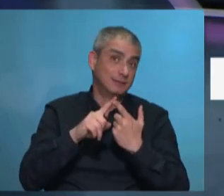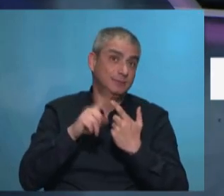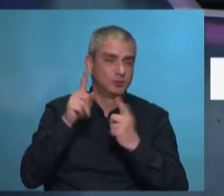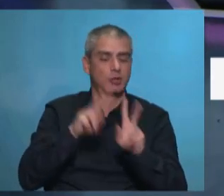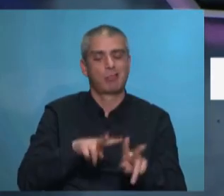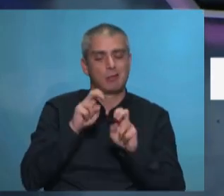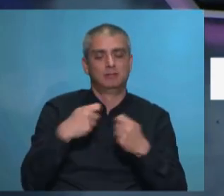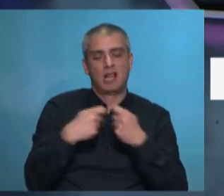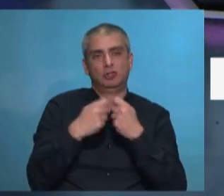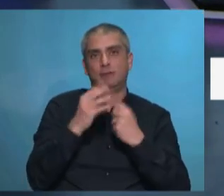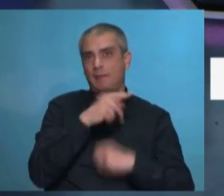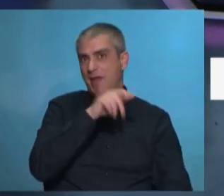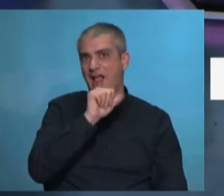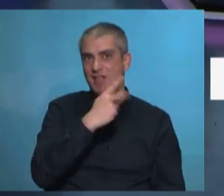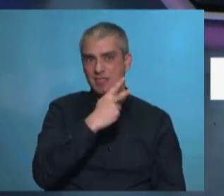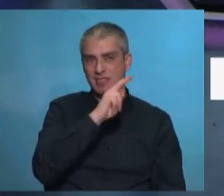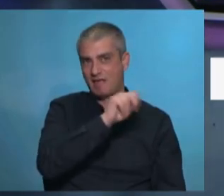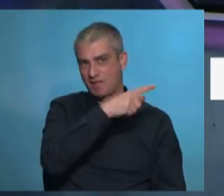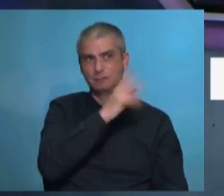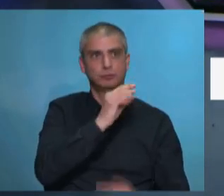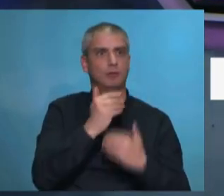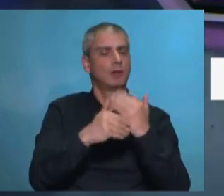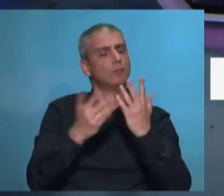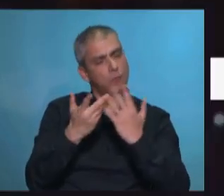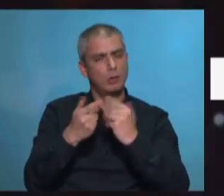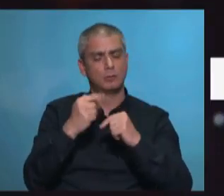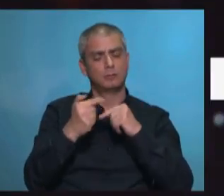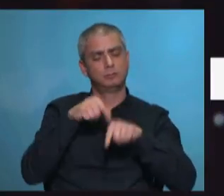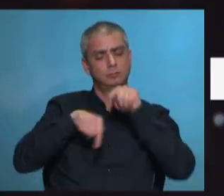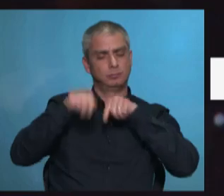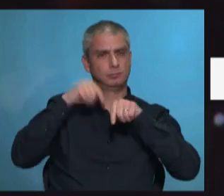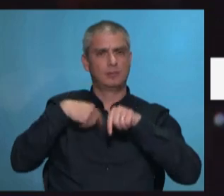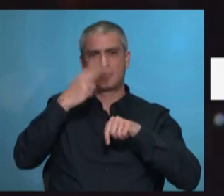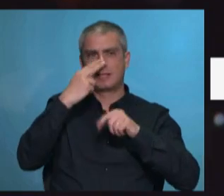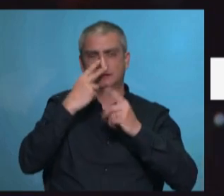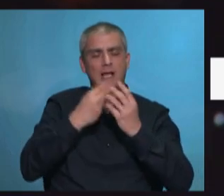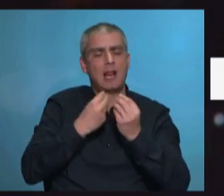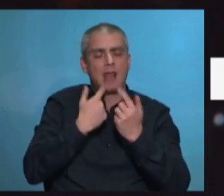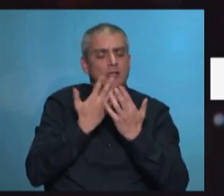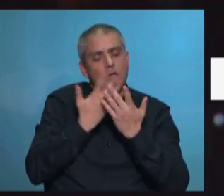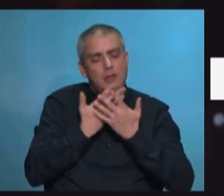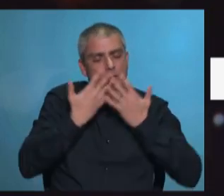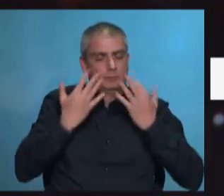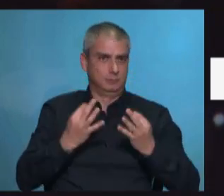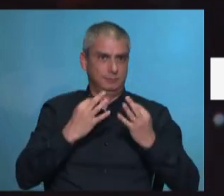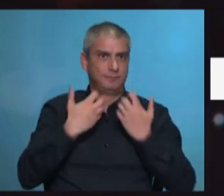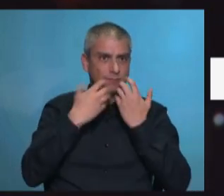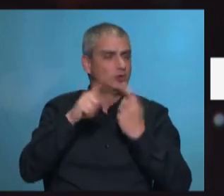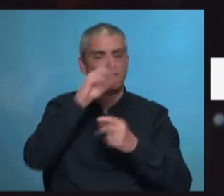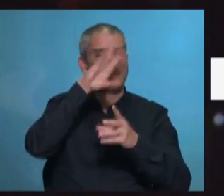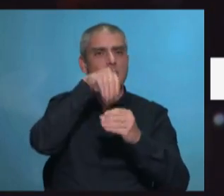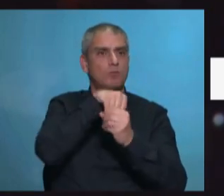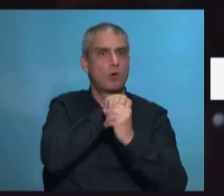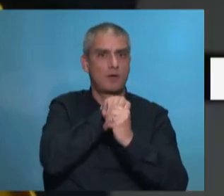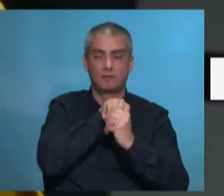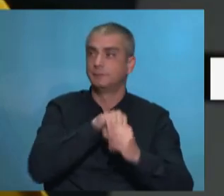את קשריה עם אפי נווה כדי לקדם את בעלה. אז בוא נלך אפילו צעד אחד אחורה וננסה לפשט את הדברים, את הפרשה ואת השחקנים המעורבים. אז